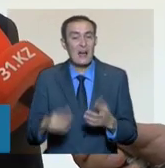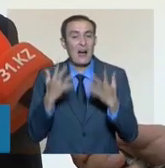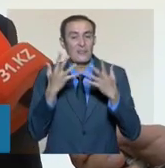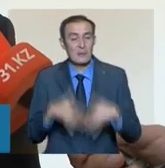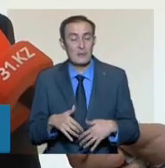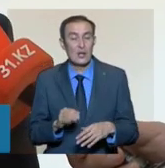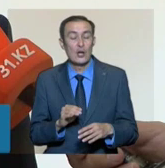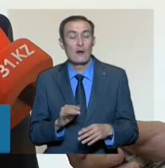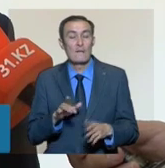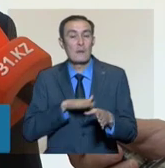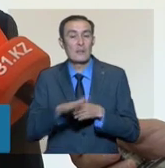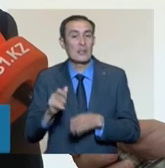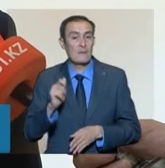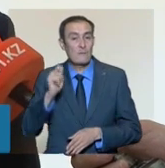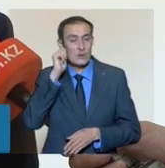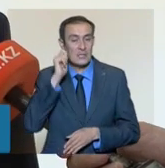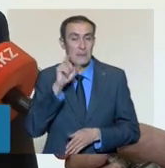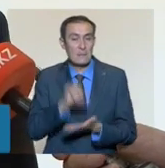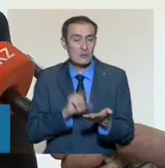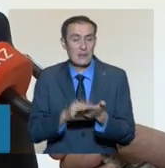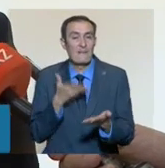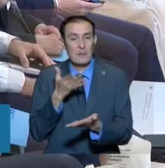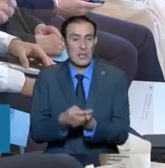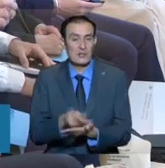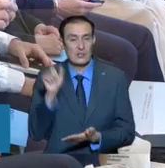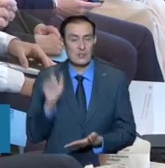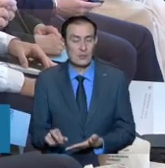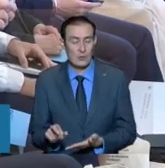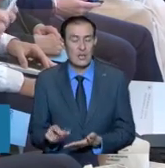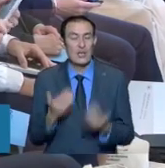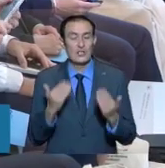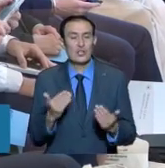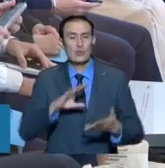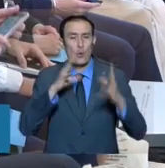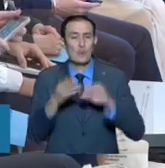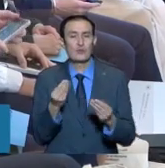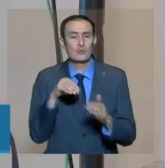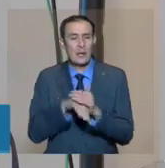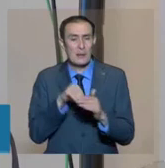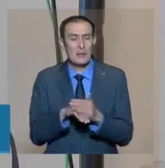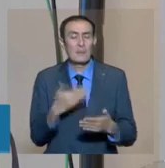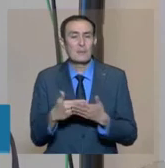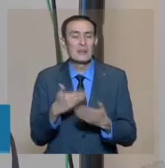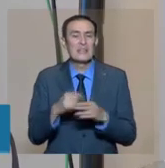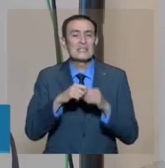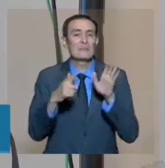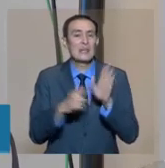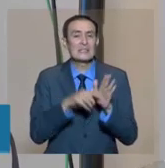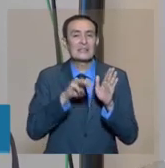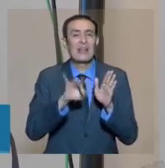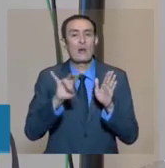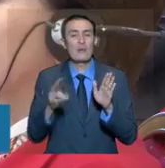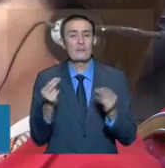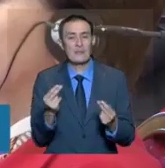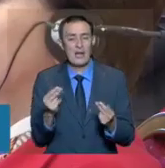при достижении пенсионного возраста выплачивается вкладчику. Сейчас общая сумма накоплений казахстанцев приблизилась к 17 триллионам